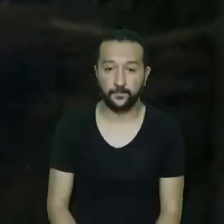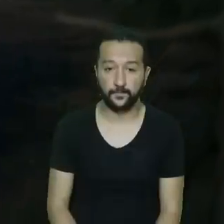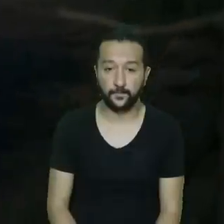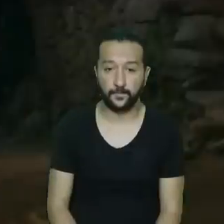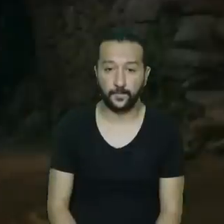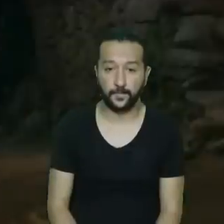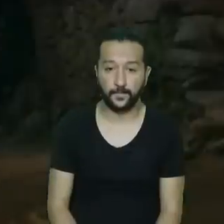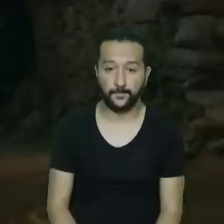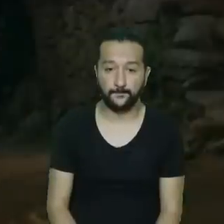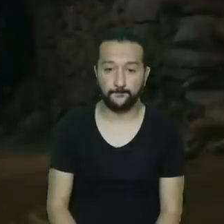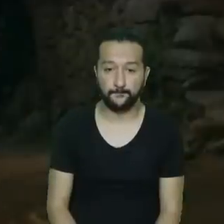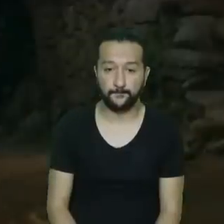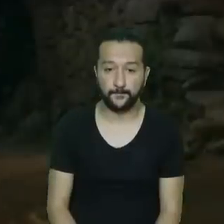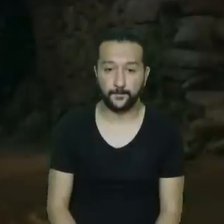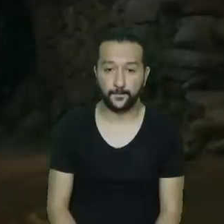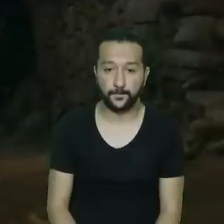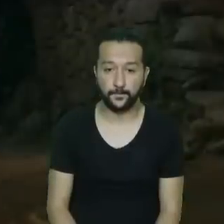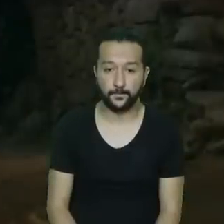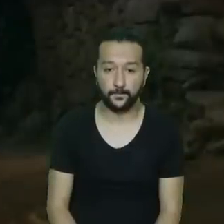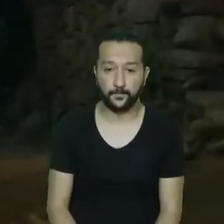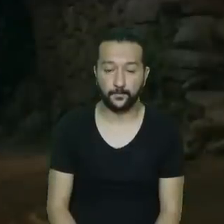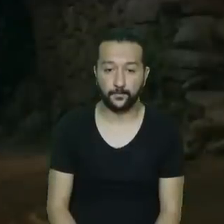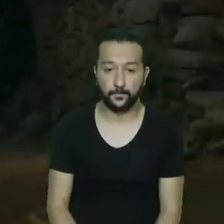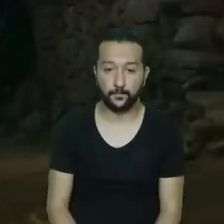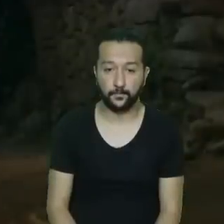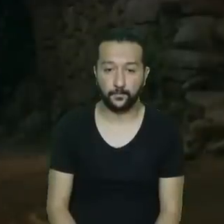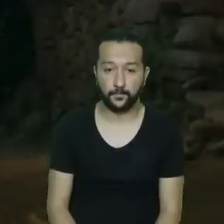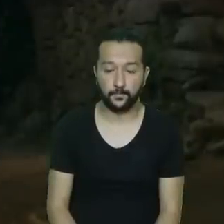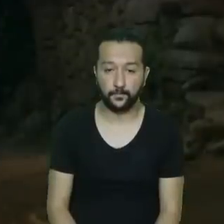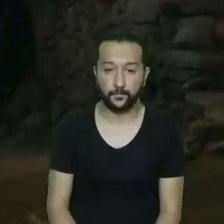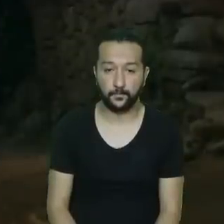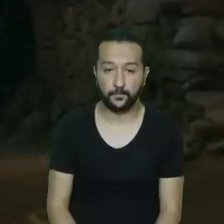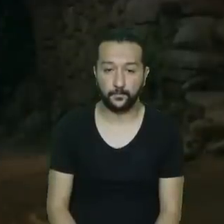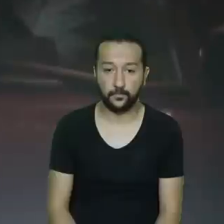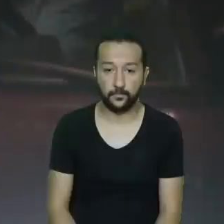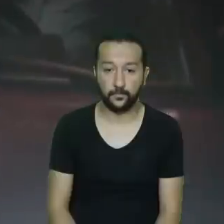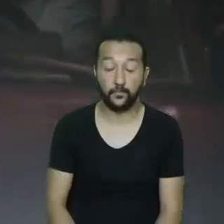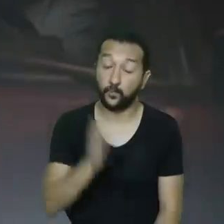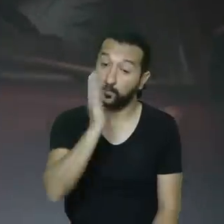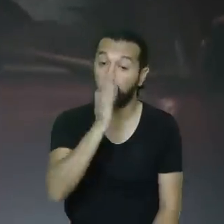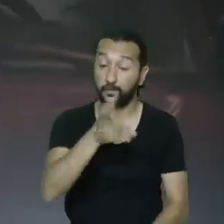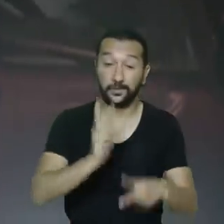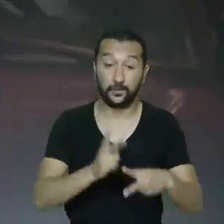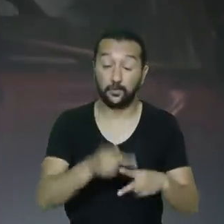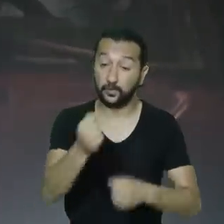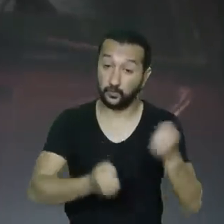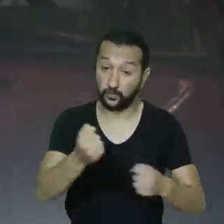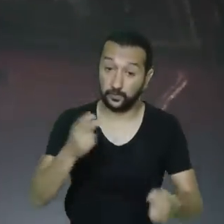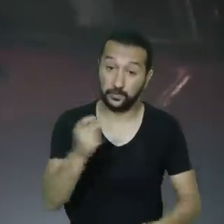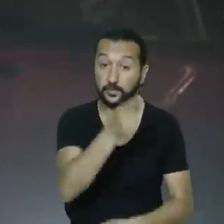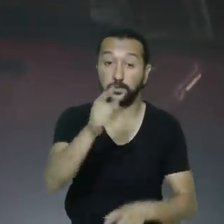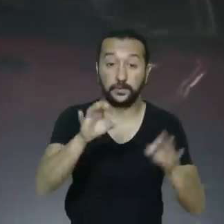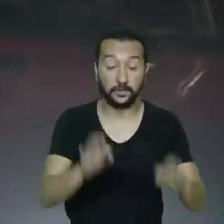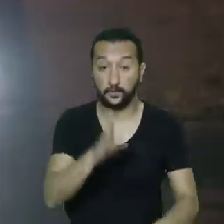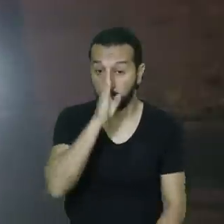atıp kaçtılar. Tabanları yağlayıp arabaya koşuyorlar Cemil direksiyonda. Yürü Cemil! Sür! Bu